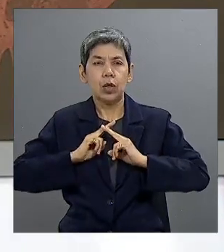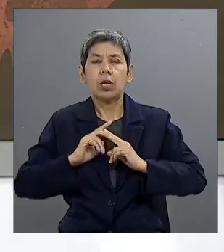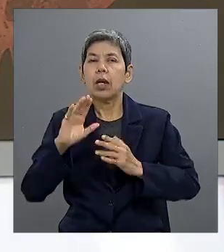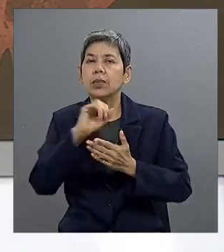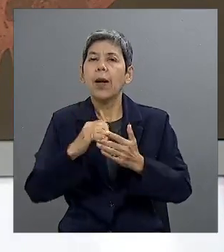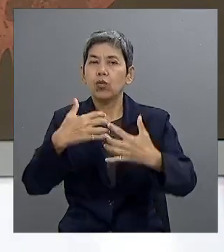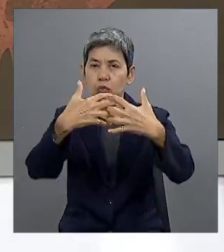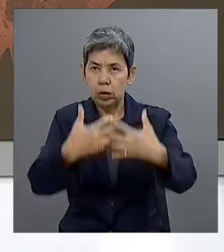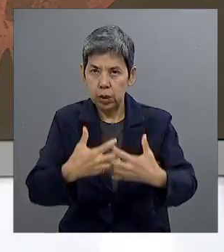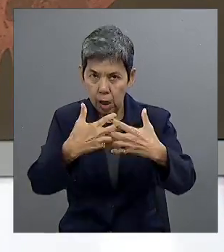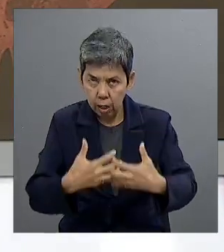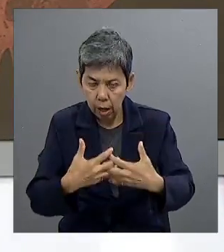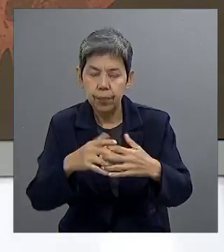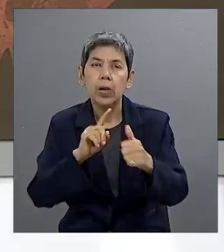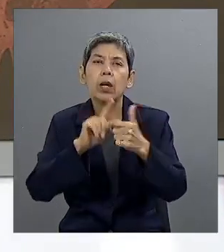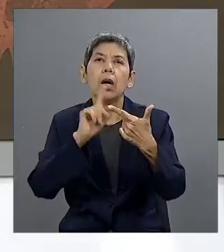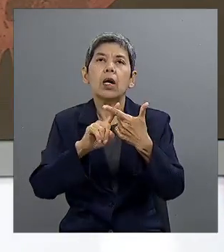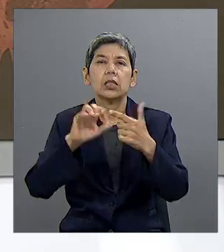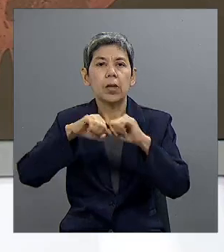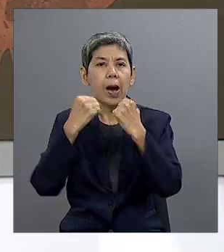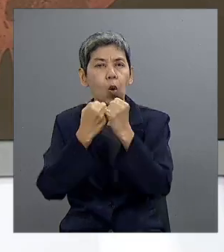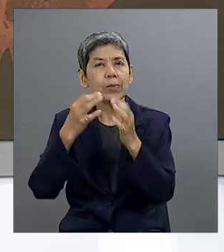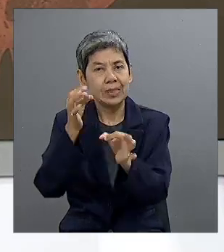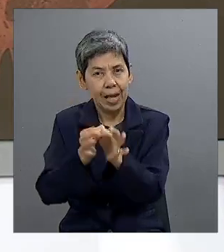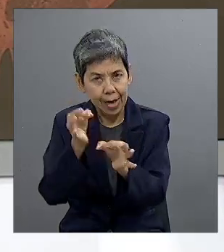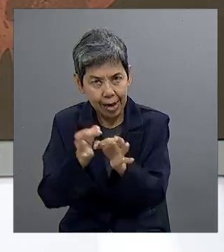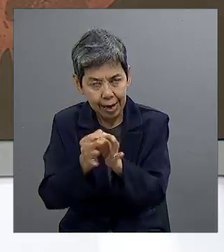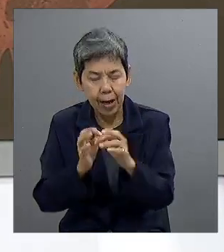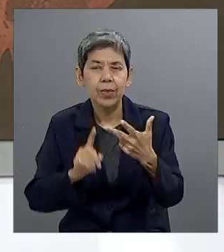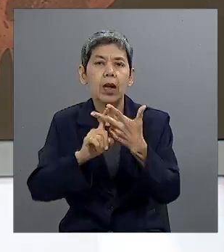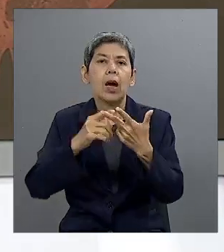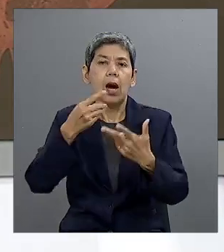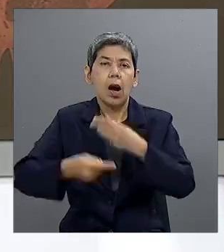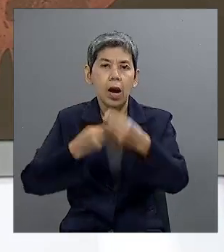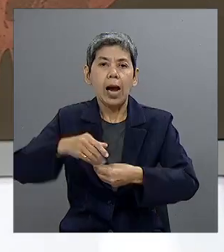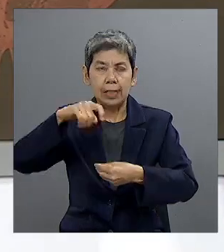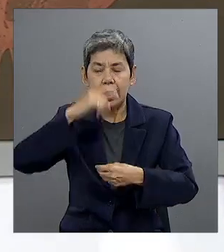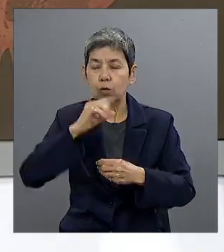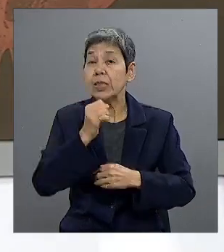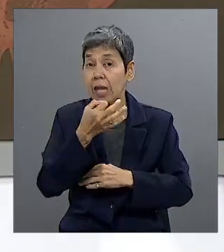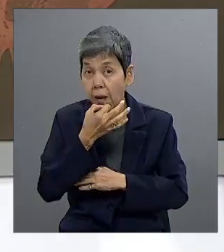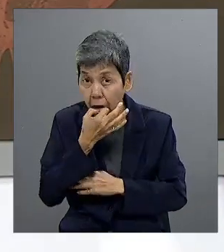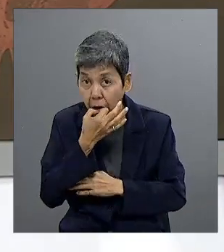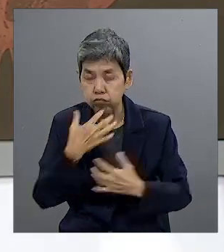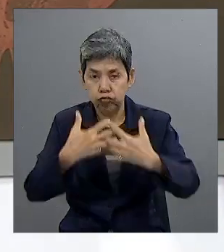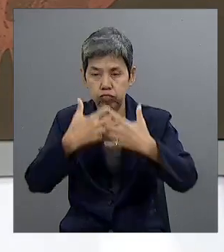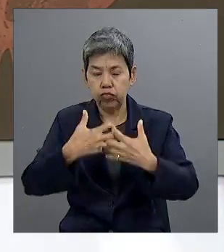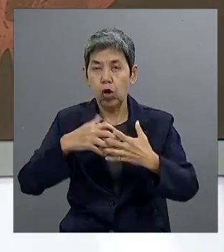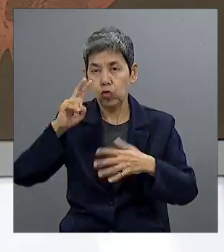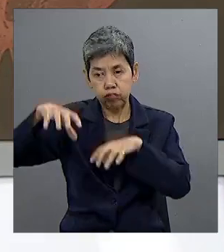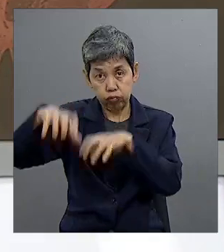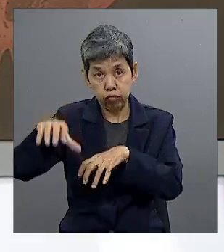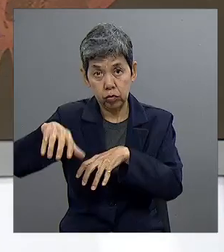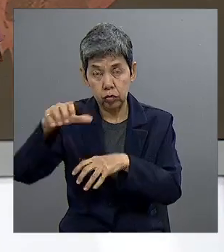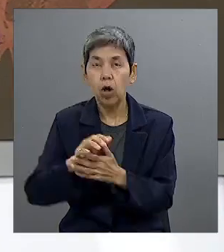ประเทศไทยทั้งสมาคมธนาคารไทยทั้งหอการค้าของสมุทรสาครแล้วก็นิคมอุตสาหกรรม 2แห่งก็คือนิคมอุตสาหกรรม